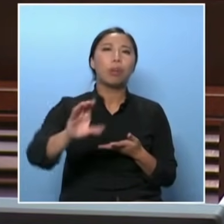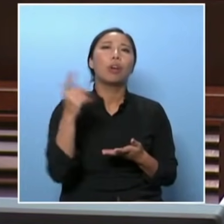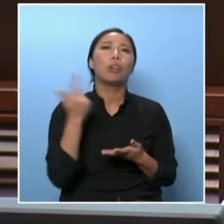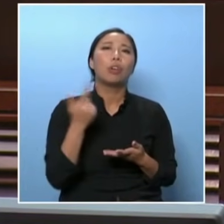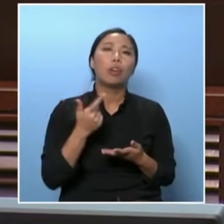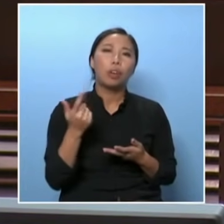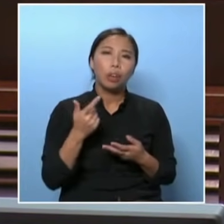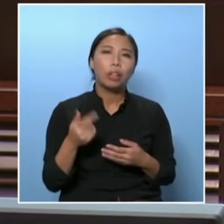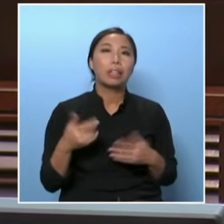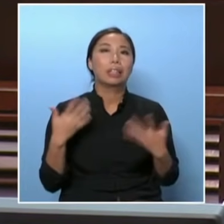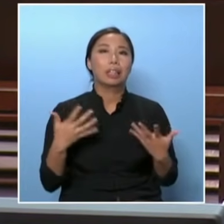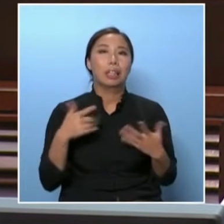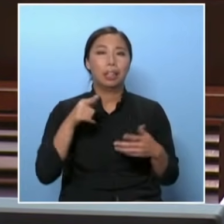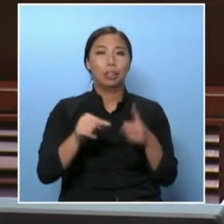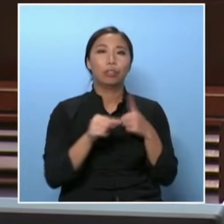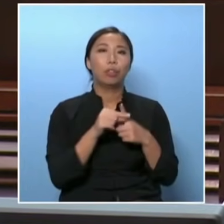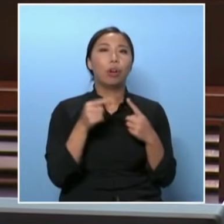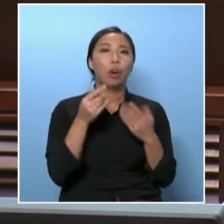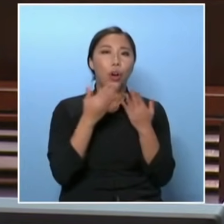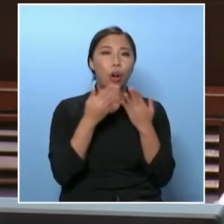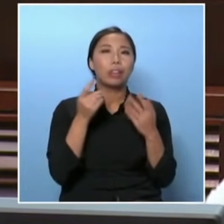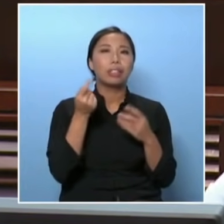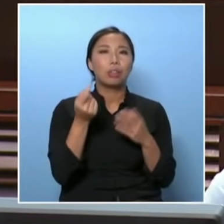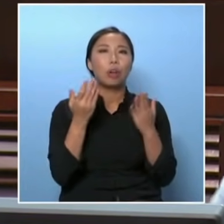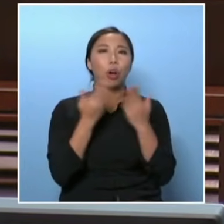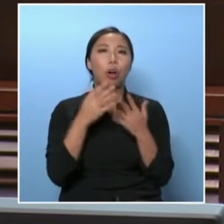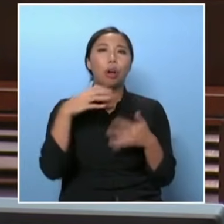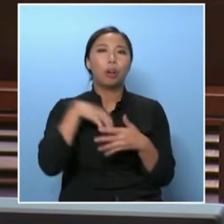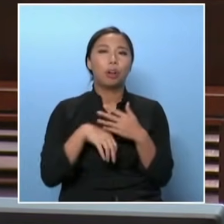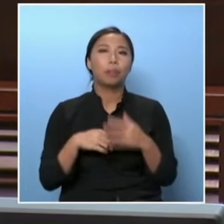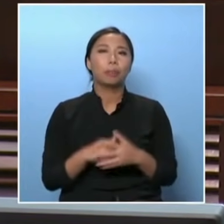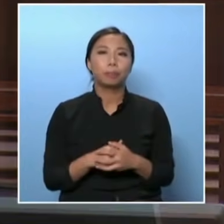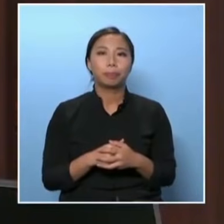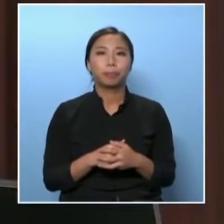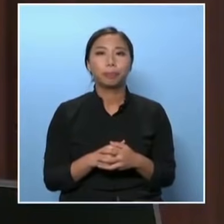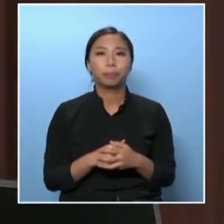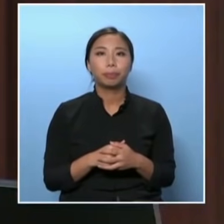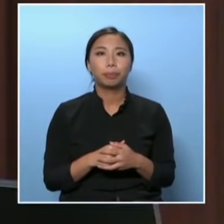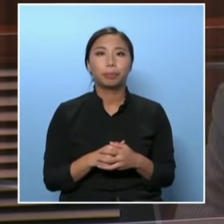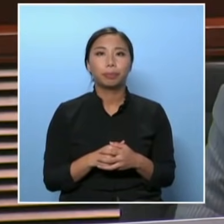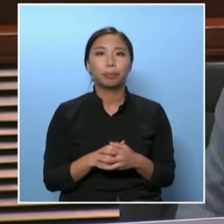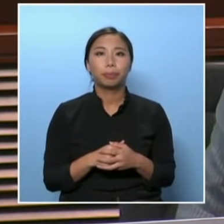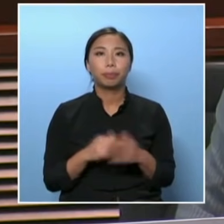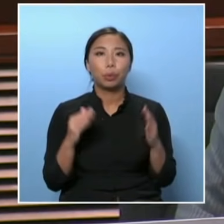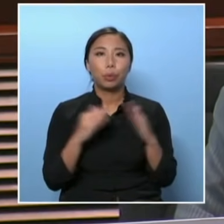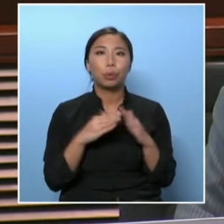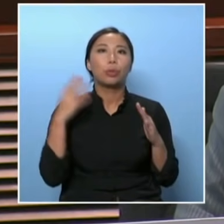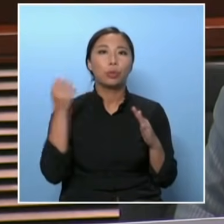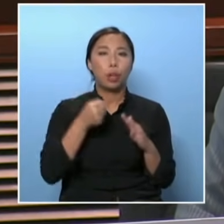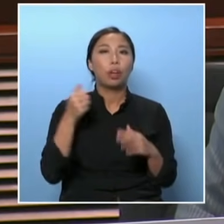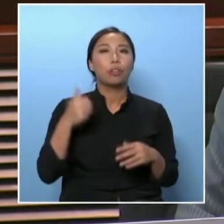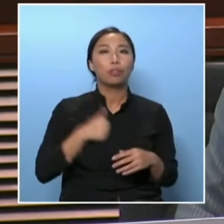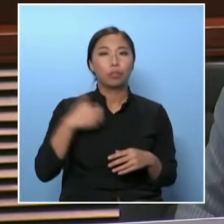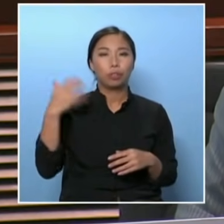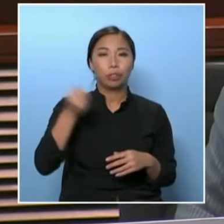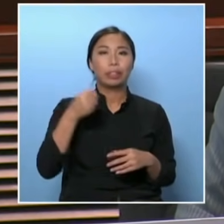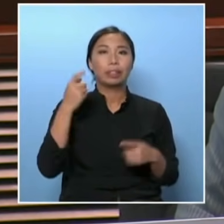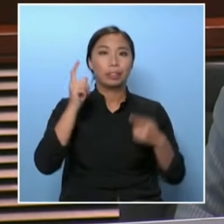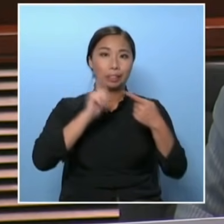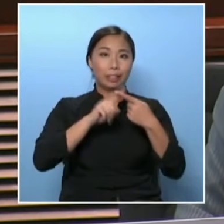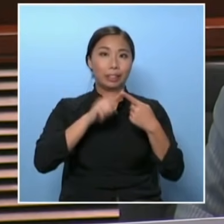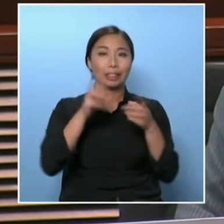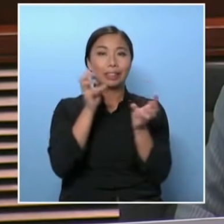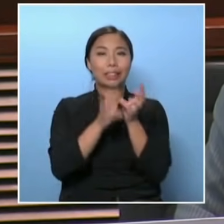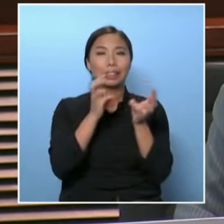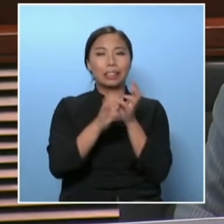學。同埋中小學裏面啊嘛， 好，局長。 主席就第一係資料上面